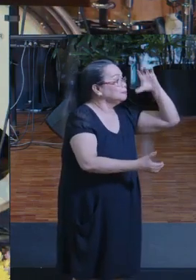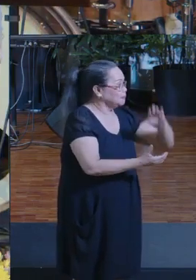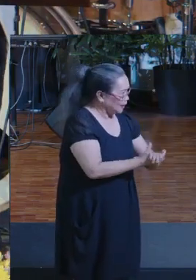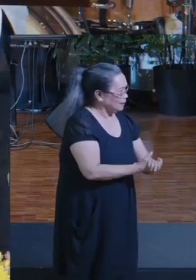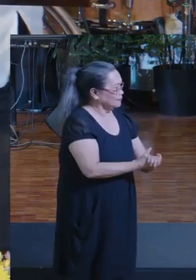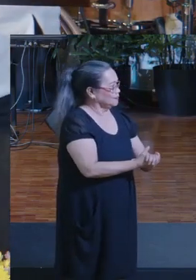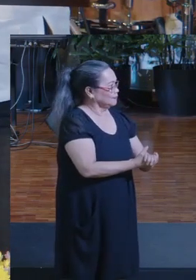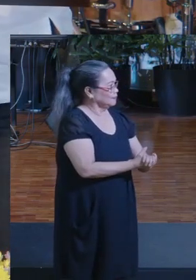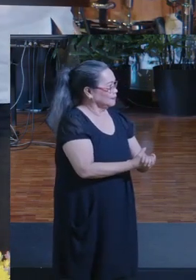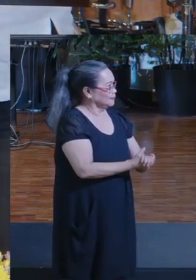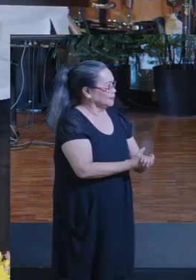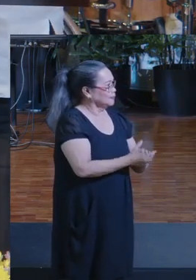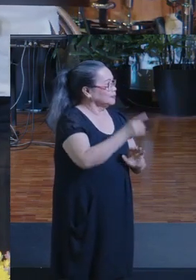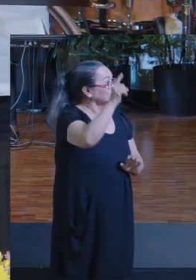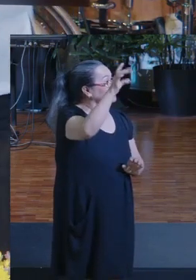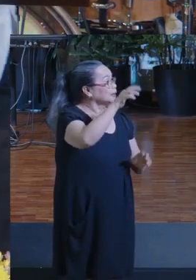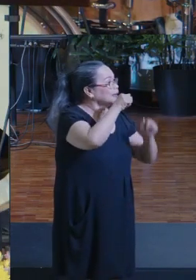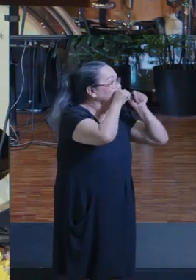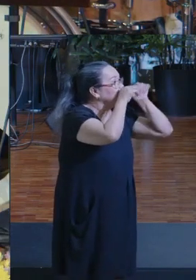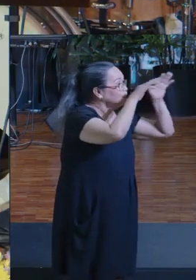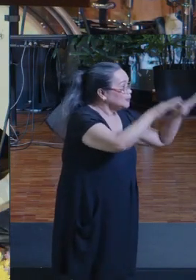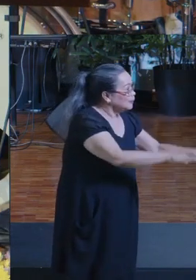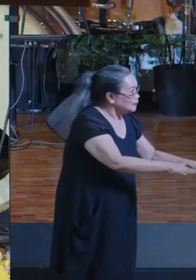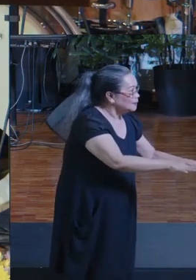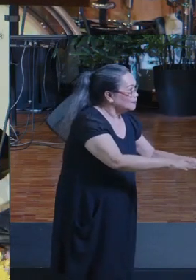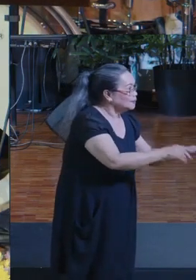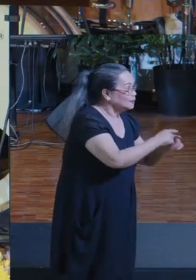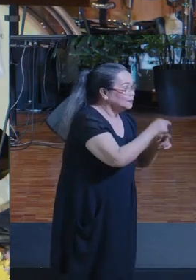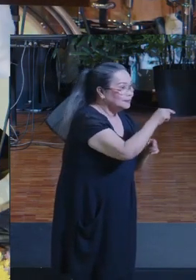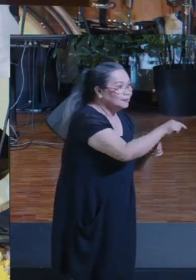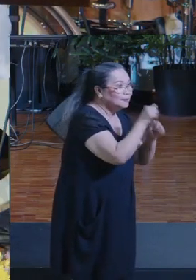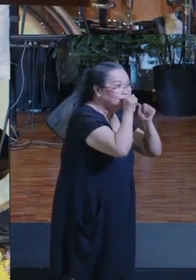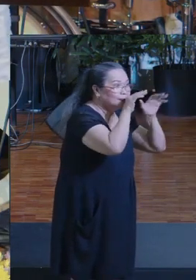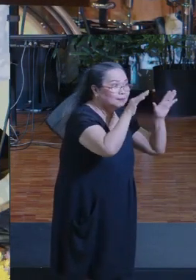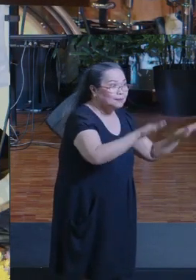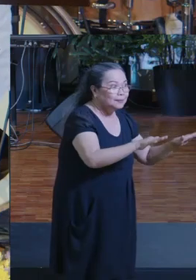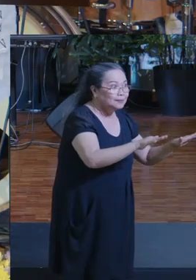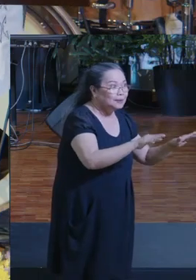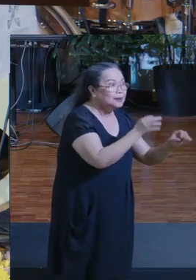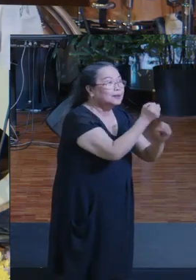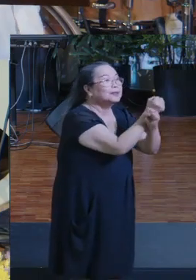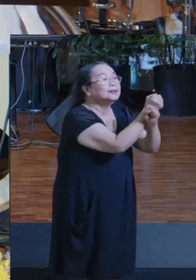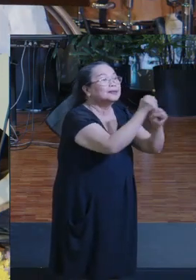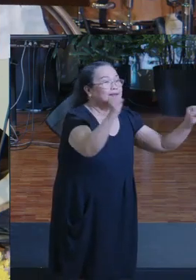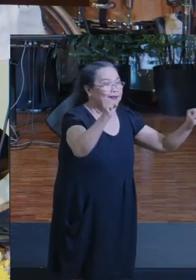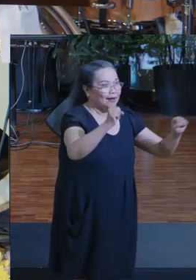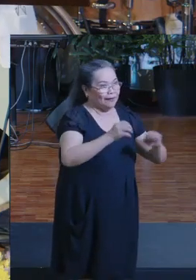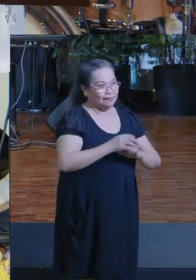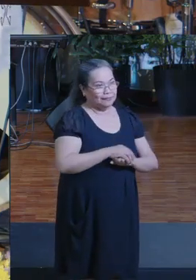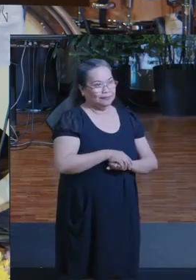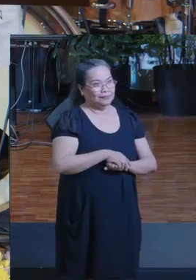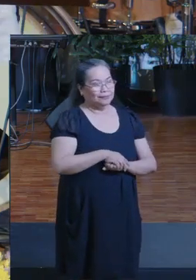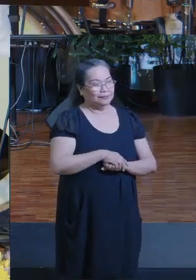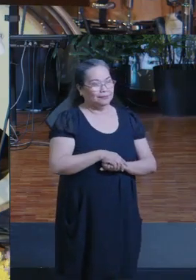Diyos ay pagpapala. At napapaloob sa pagpapalang yon ay ang kaligtasan.